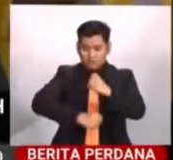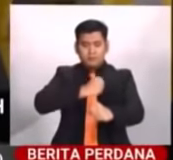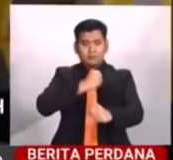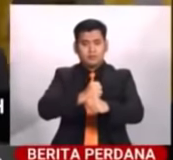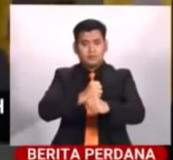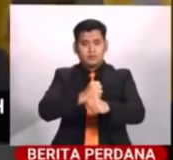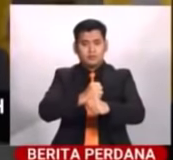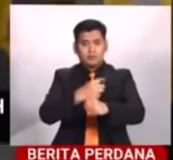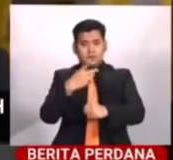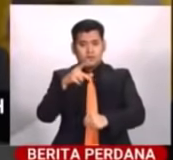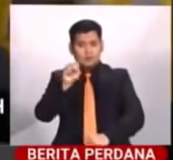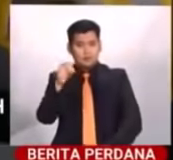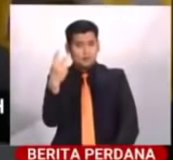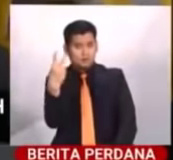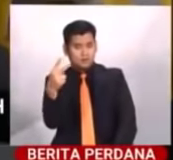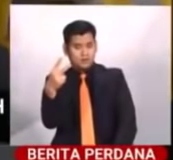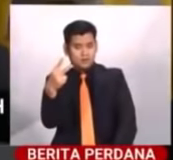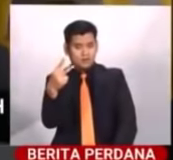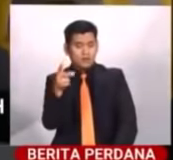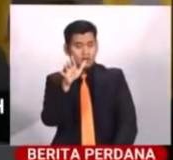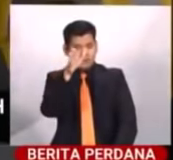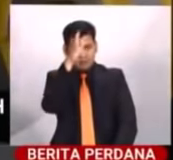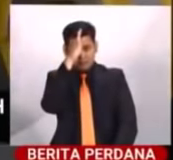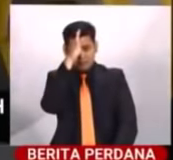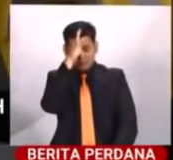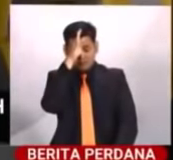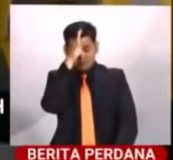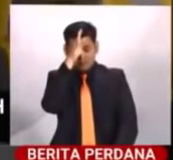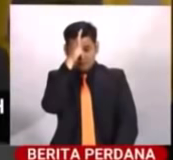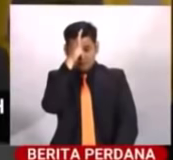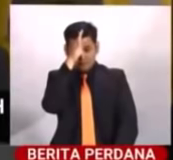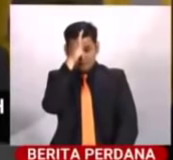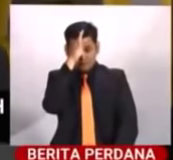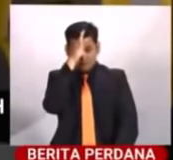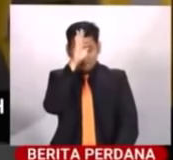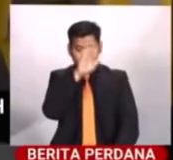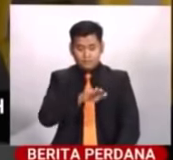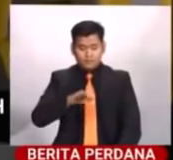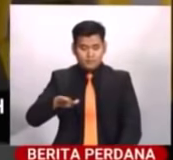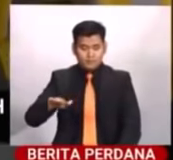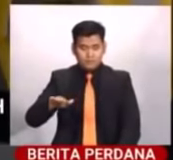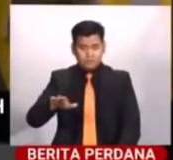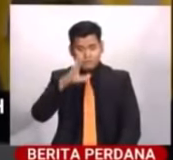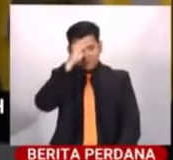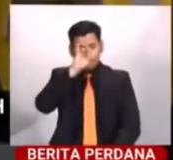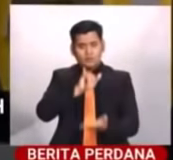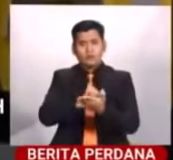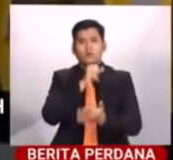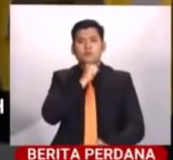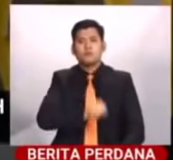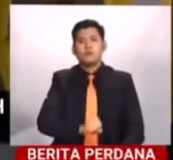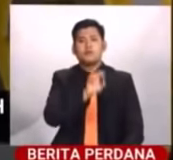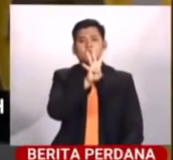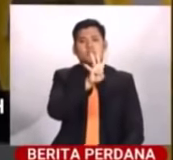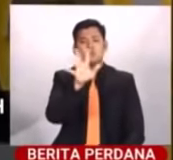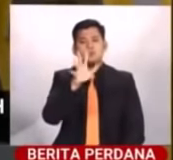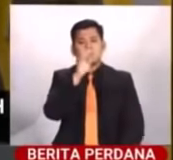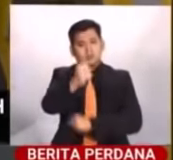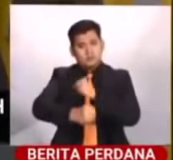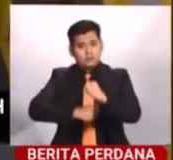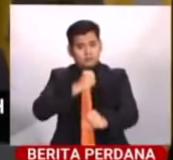dan kes ke-12 merupakan ayahnya, ya, ayah kepada kes 11 berumur 45